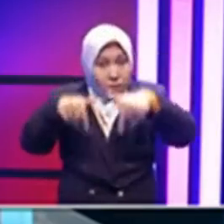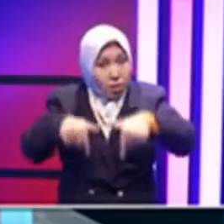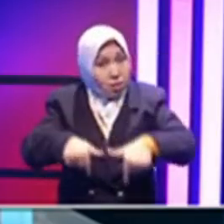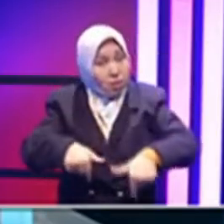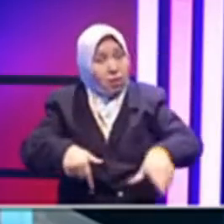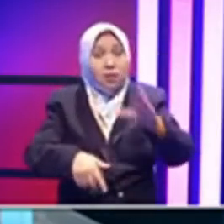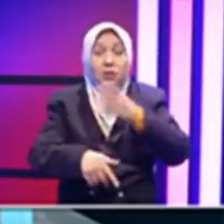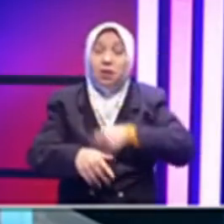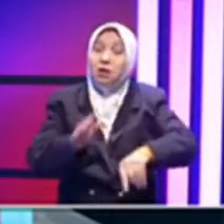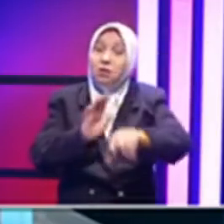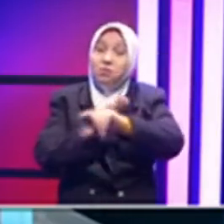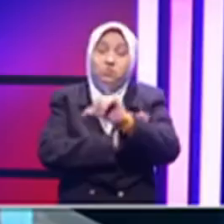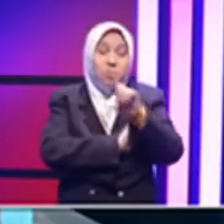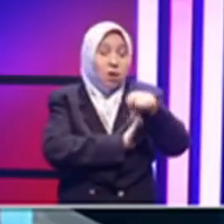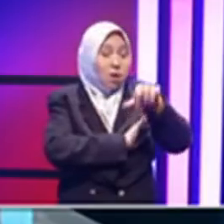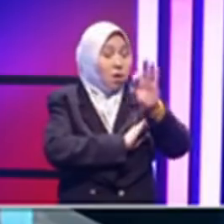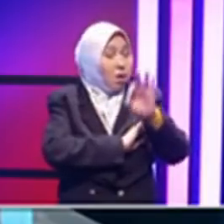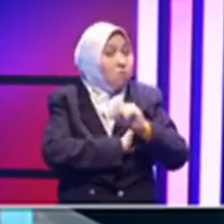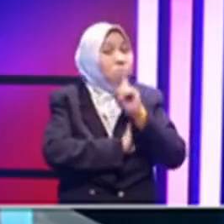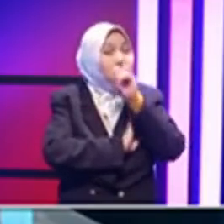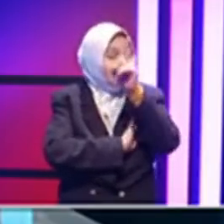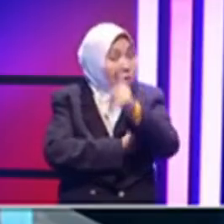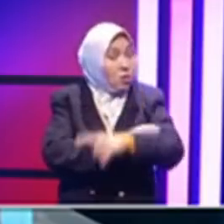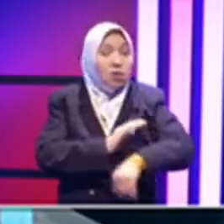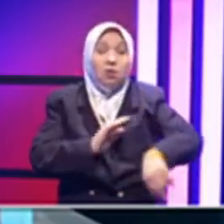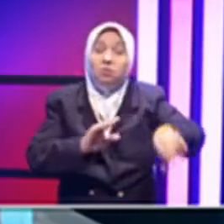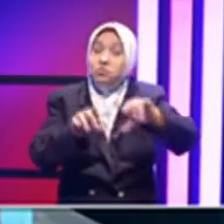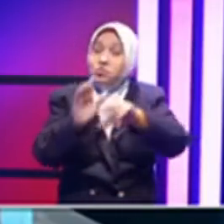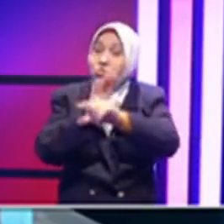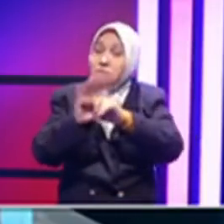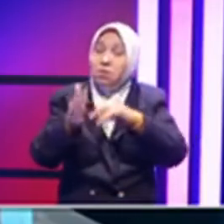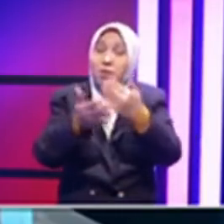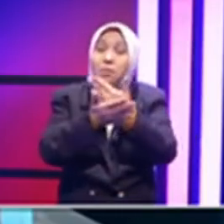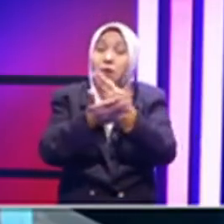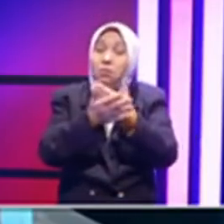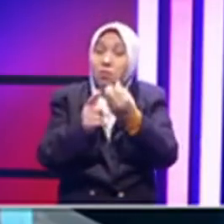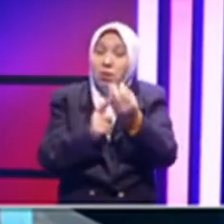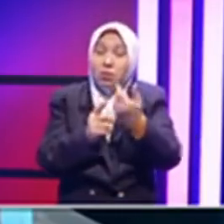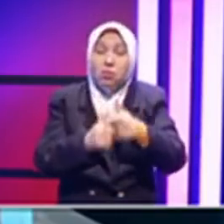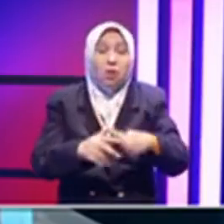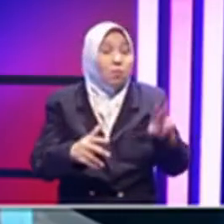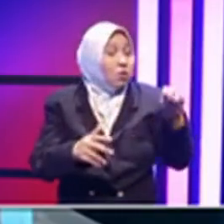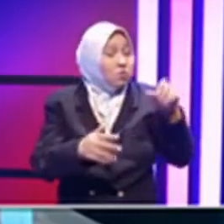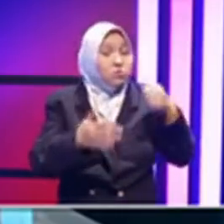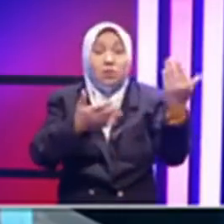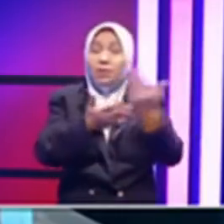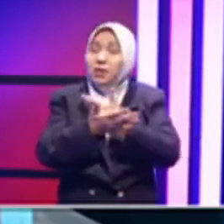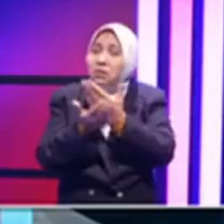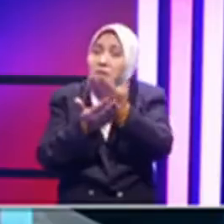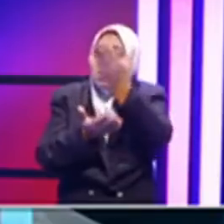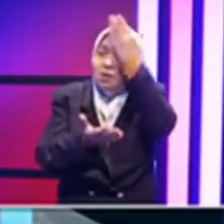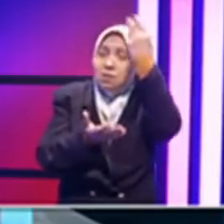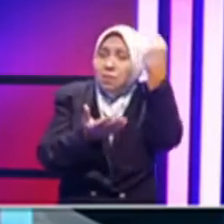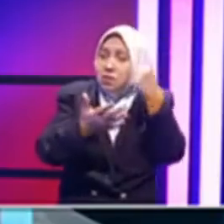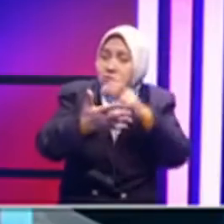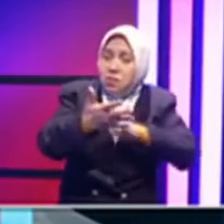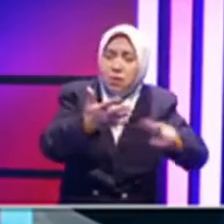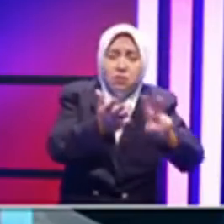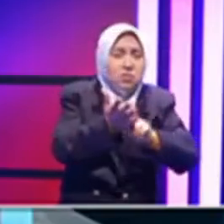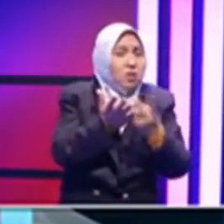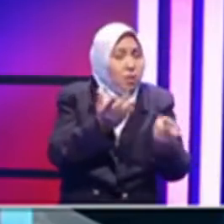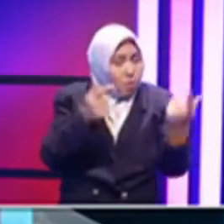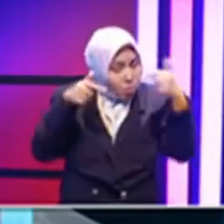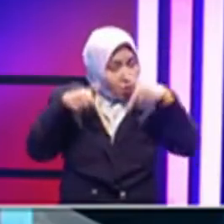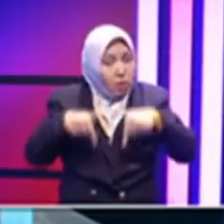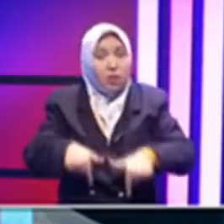Dan surah Qaf sudah pasti menjadi surah yang baru ataupun lembaran baru yang akan kita belajar, baca, tadabbur pada hari